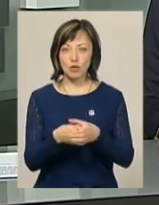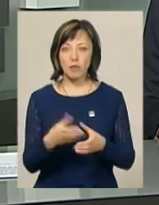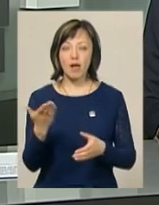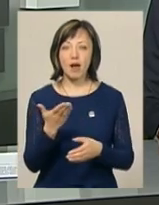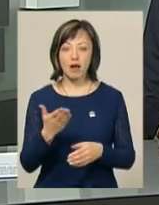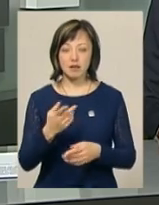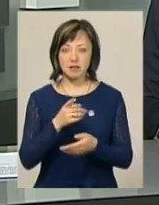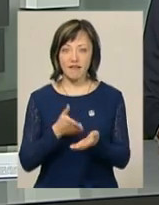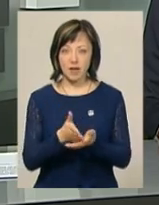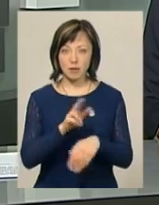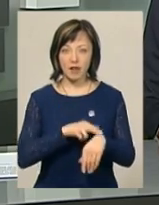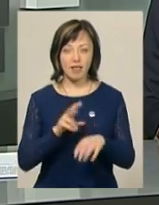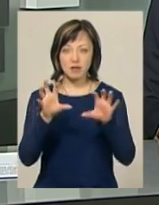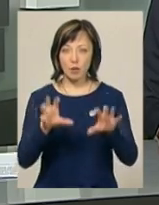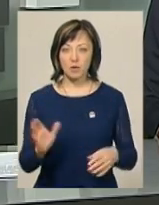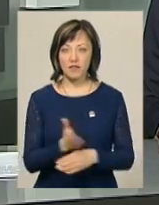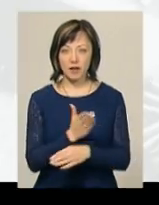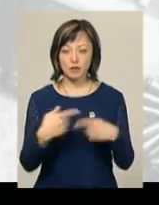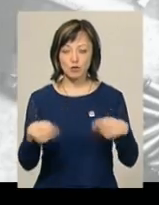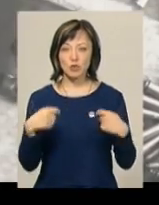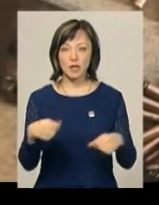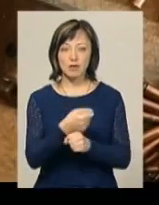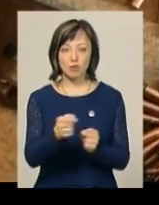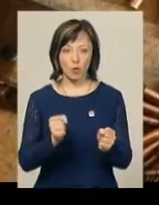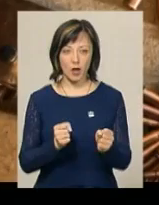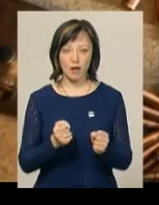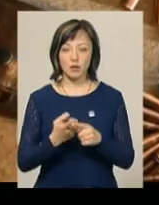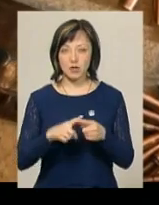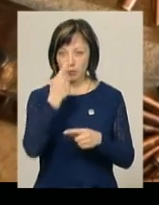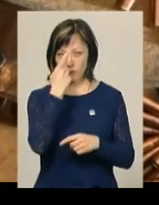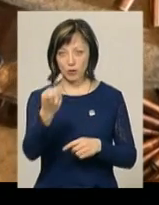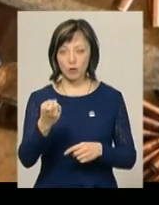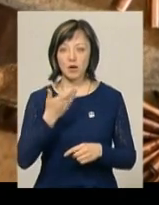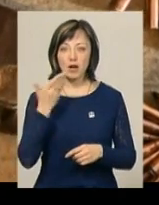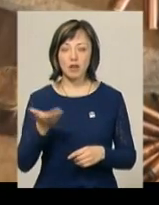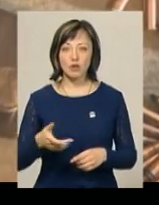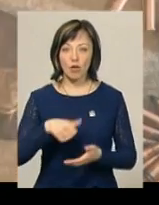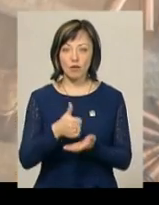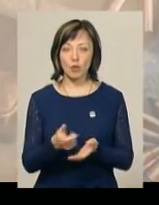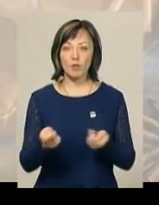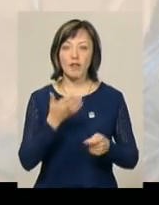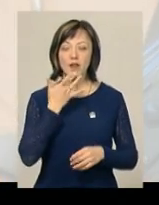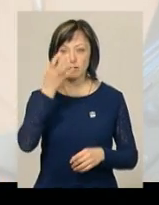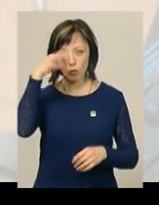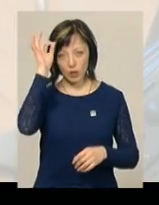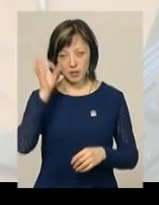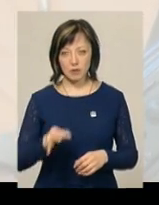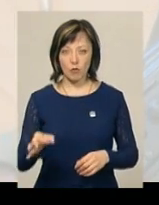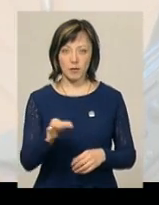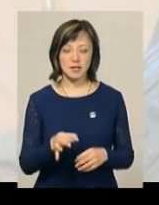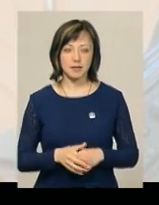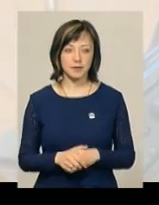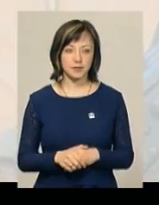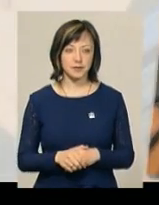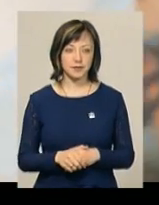правоохоронців, займалася незаконним виготовленням і збутом зброї. Про це повідомили речниця головного управління Нацполіції у Хмельницькій області